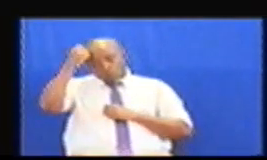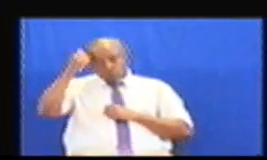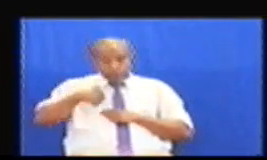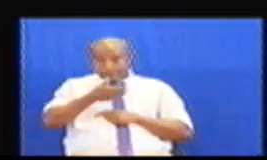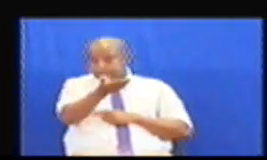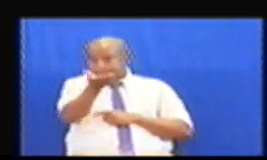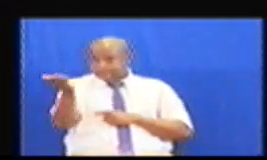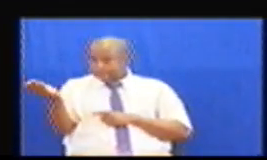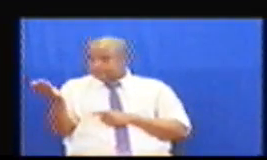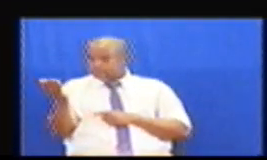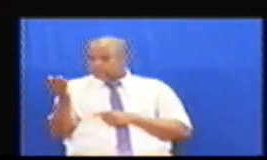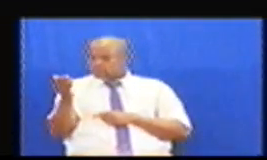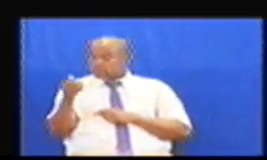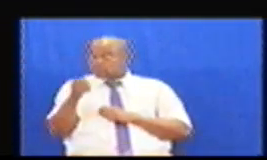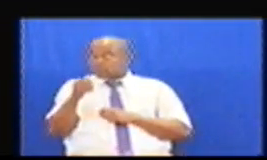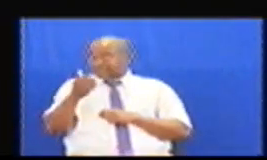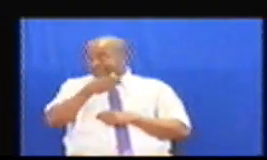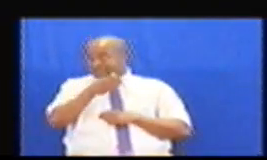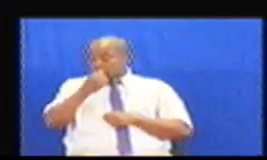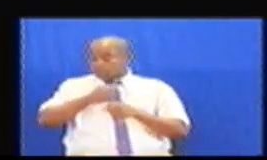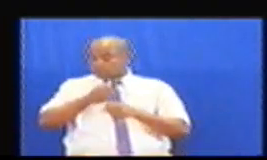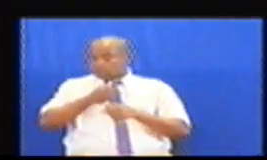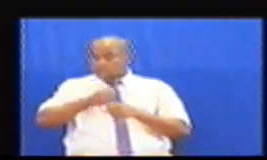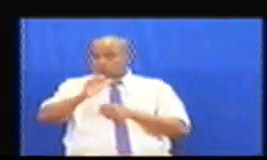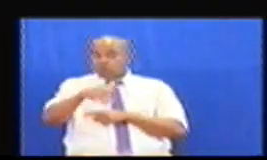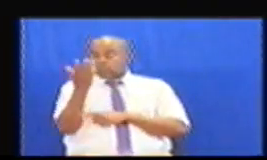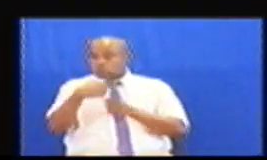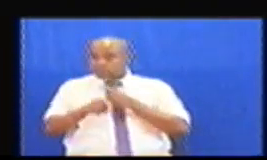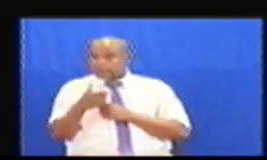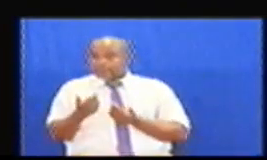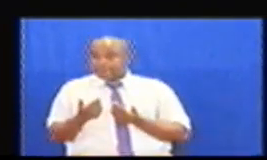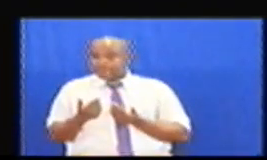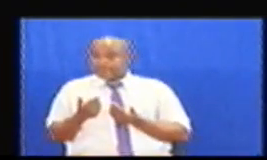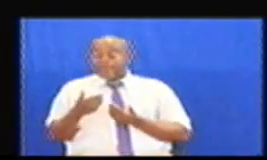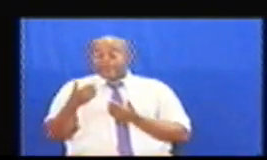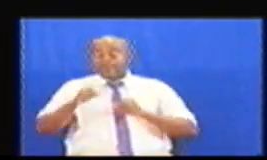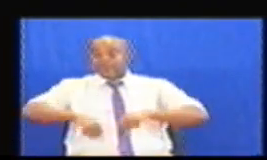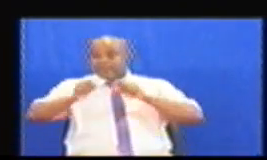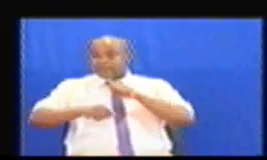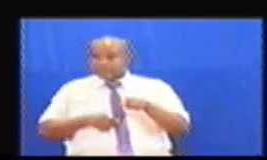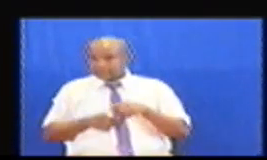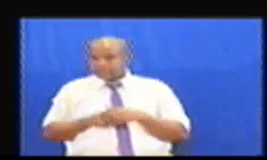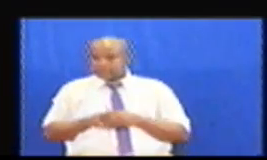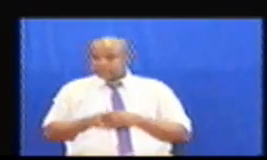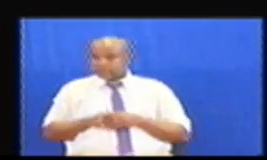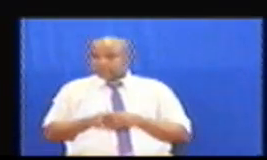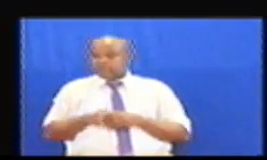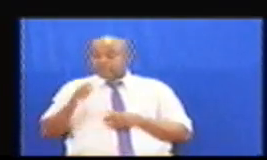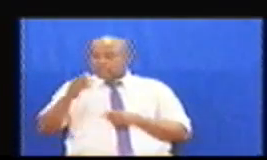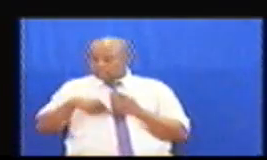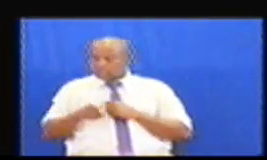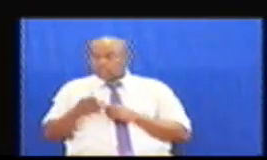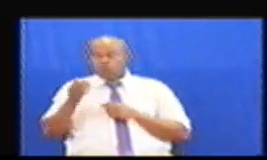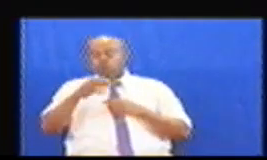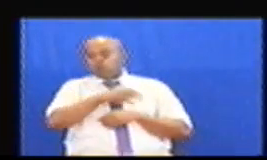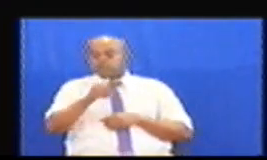toka awamu ya tano imeingia madarakani, Wizara ya Sheria ilianza pale Harrison Mwakembe. Akatoka Mwakembe